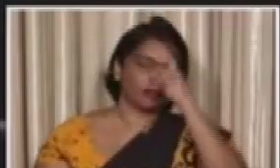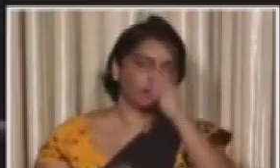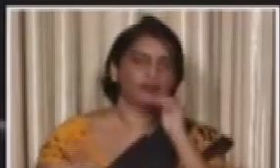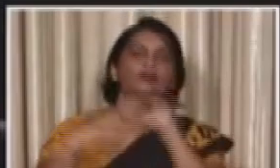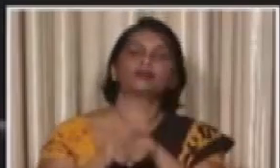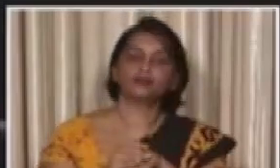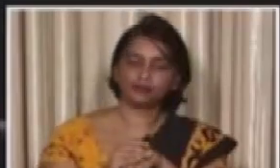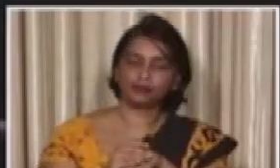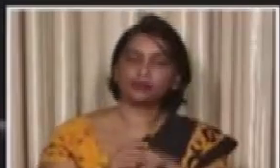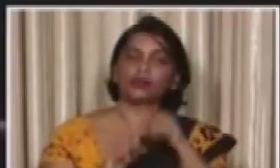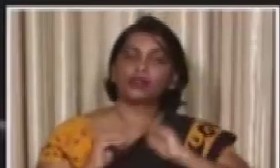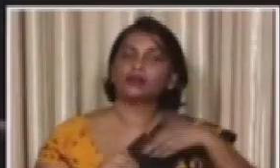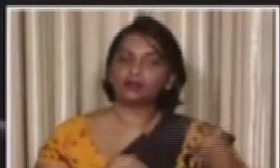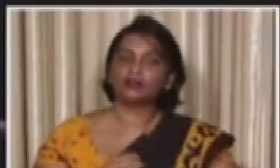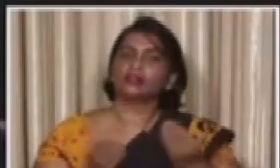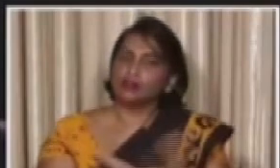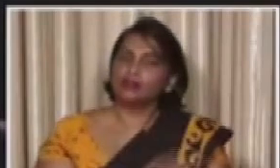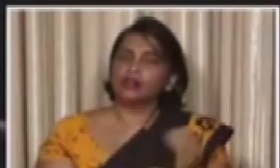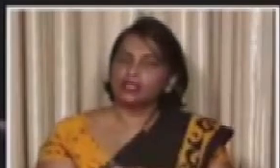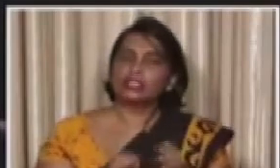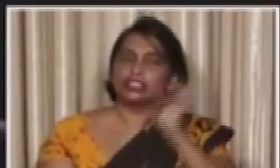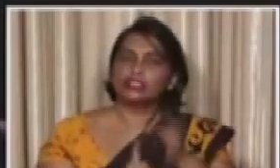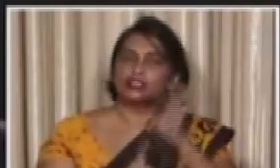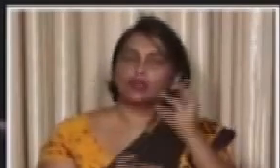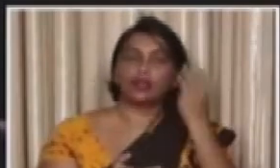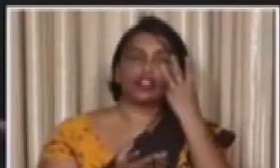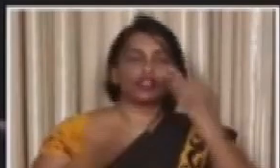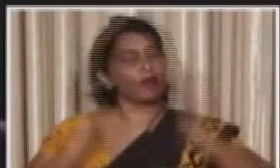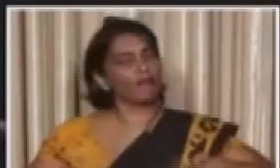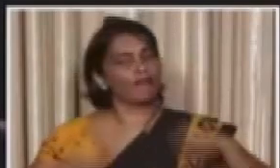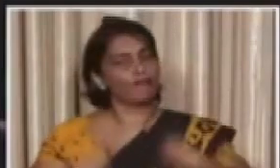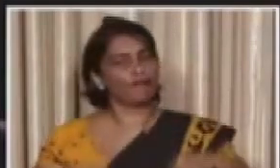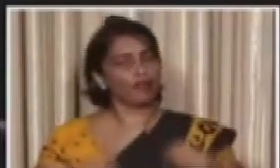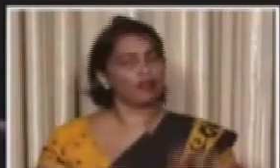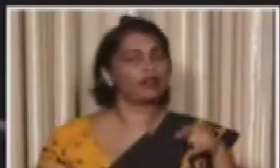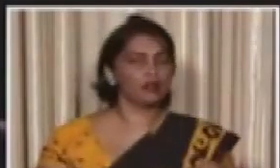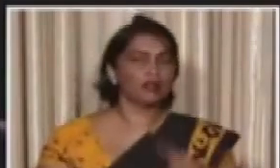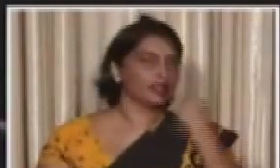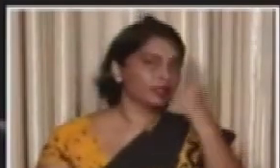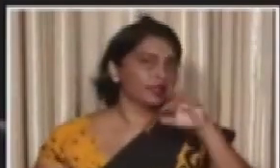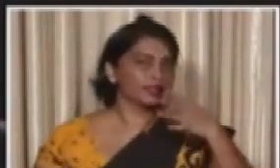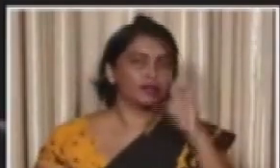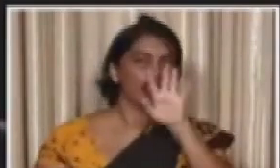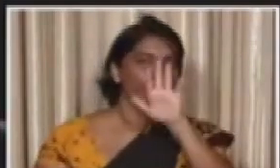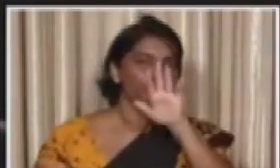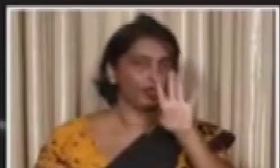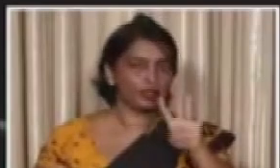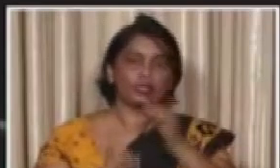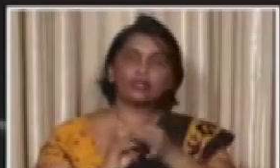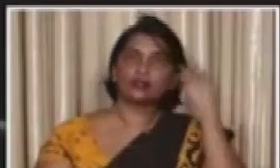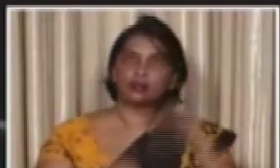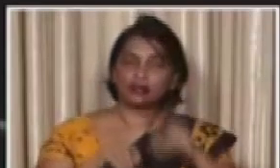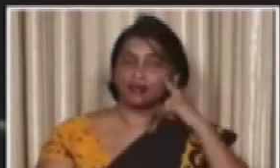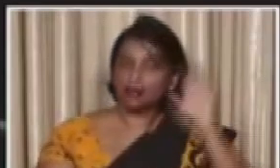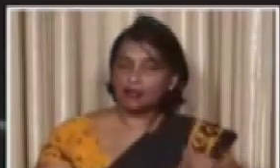පත් වුණා. ඉන් පසුව පිටම ජනාධිපතිවරණ තුනක් අපි පරාජයට පත් වුණා. 1994 ජනාධිපතිවරණ